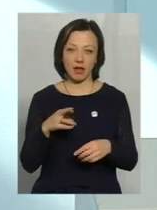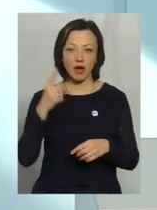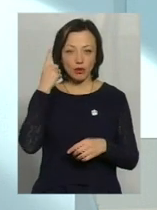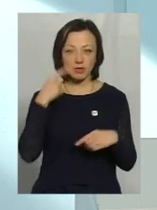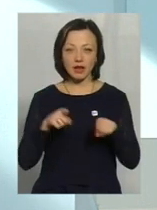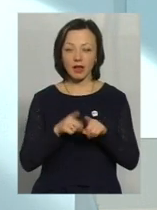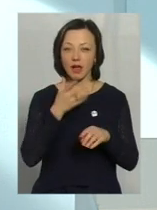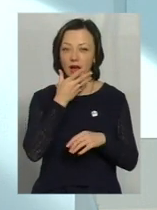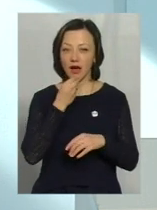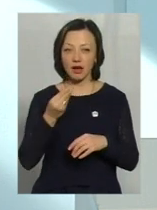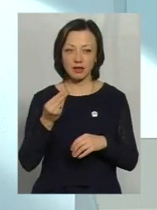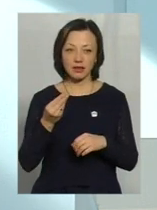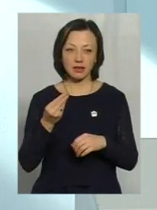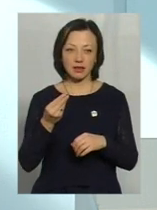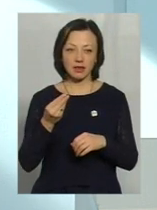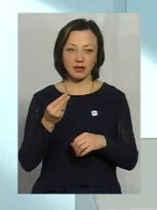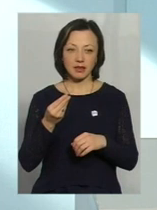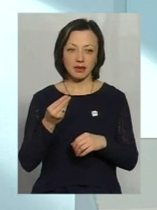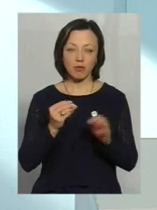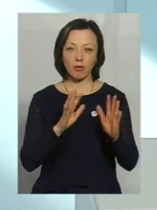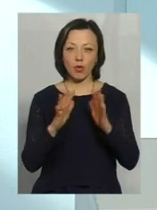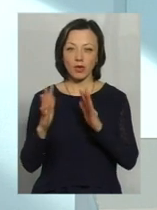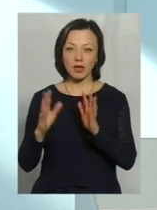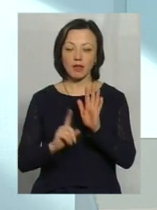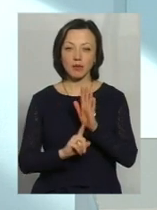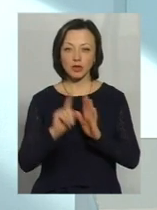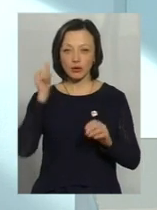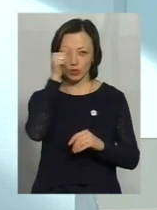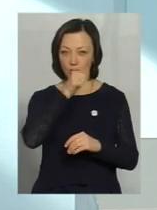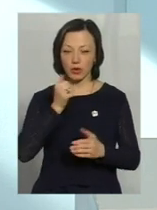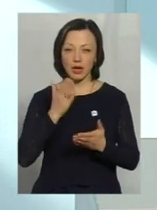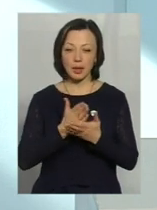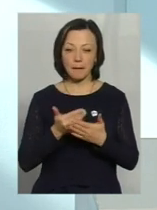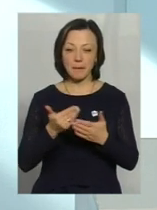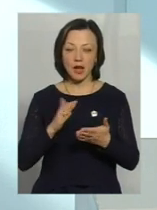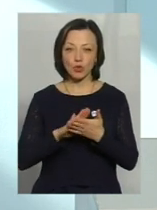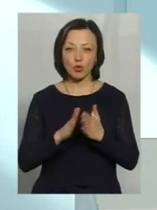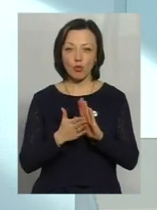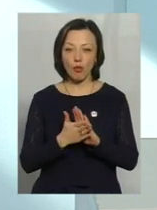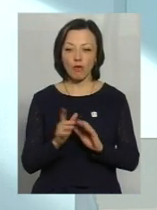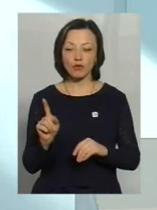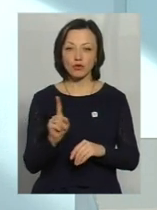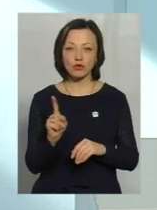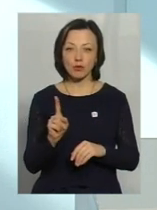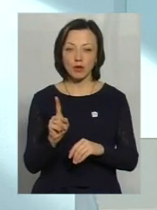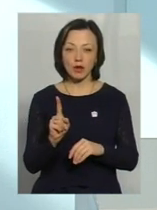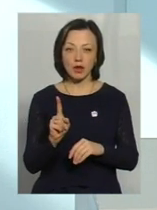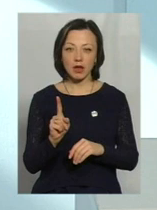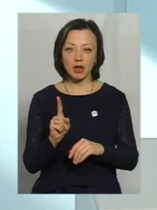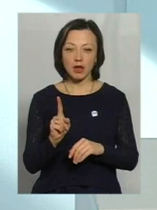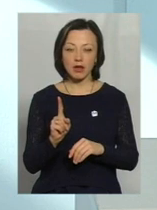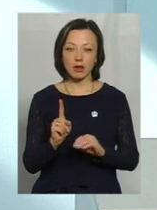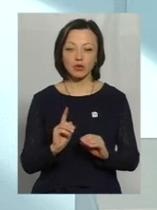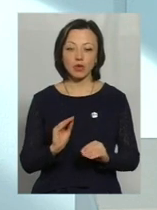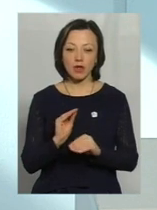такий гарний візит, от, і такі гарні події на початку року є передумовою для того, що доклавши